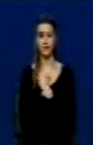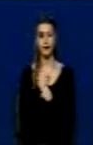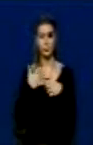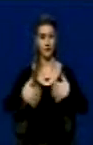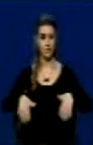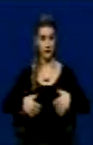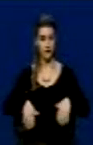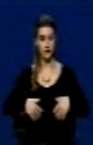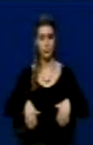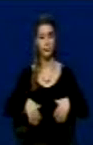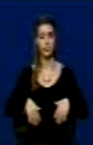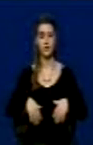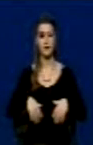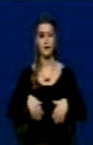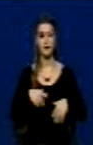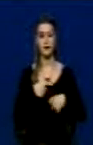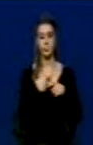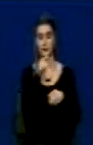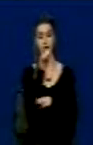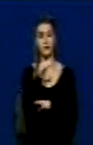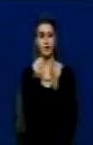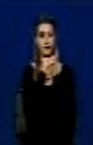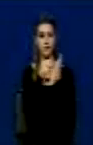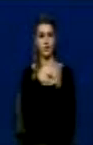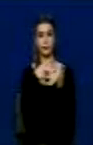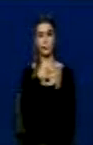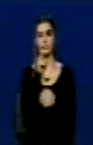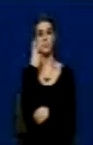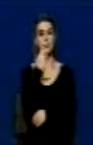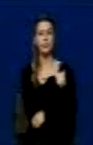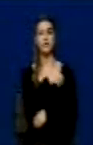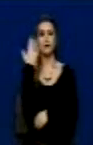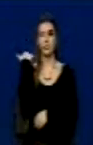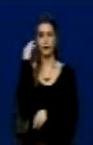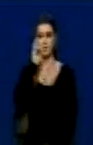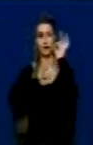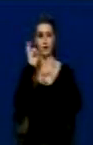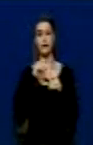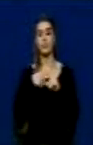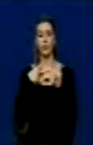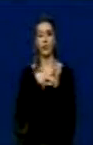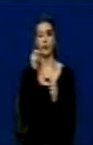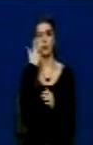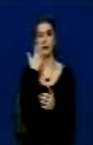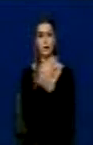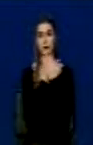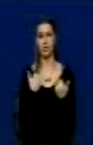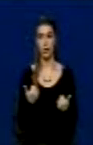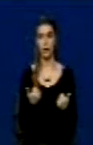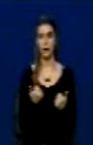papunësisë, raporti i referohet statistikave të vitit 2012 dhe nuk ka shifra për vitin 2013.